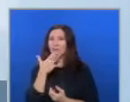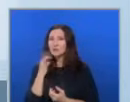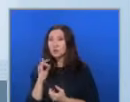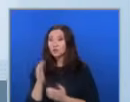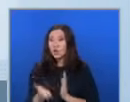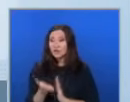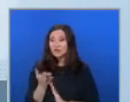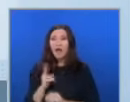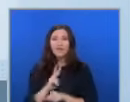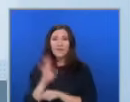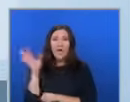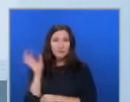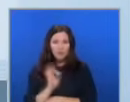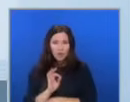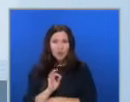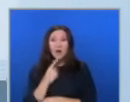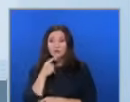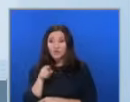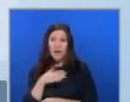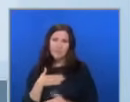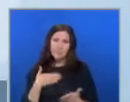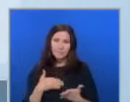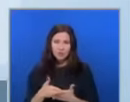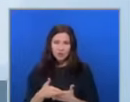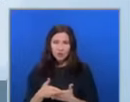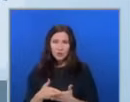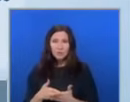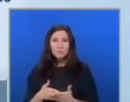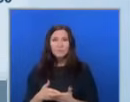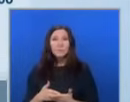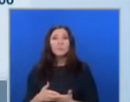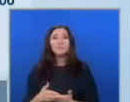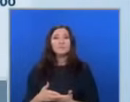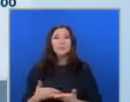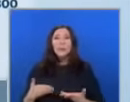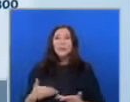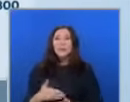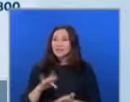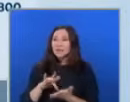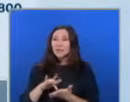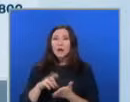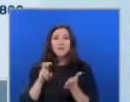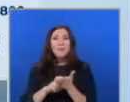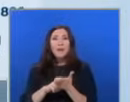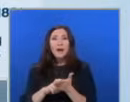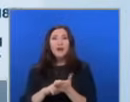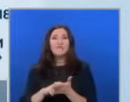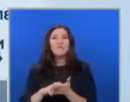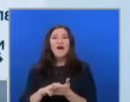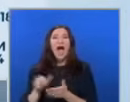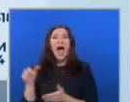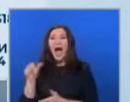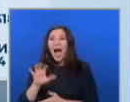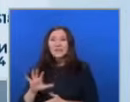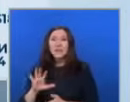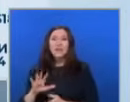златото нараства с 12% и за това има причина. Силен интерес на централните банки в Азия, но и на индивидуалните